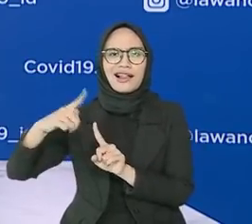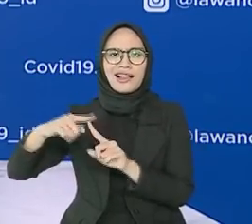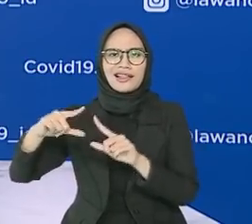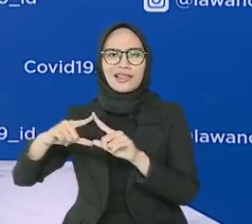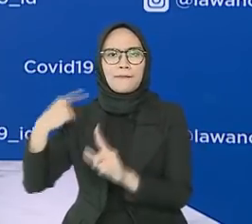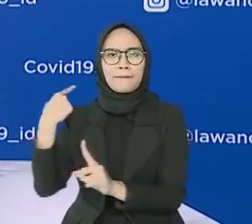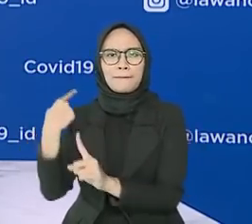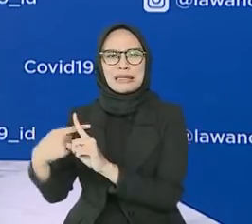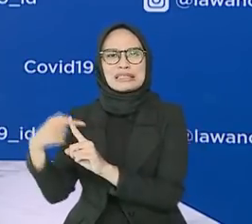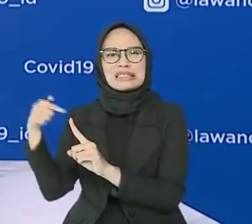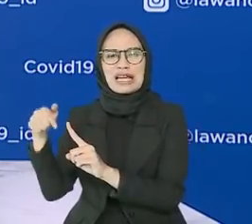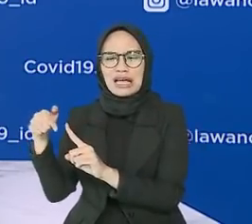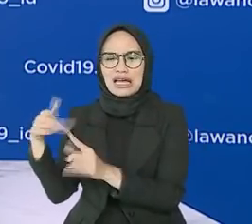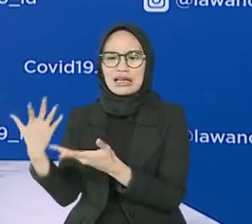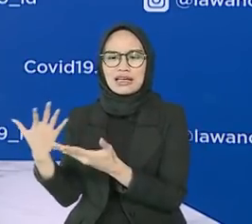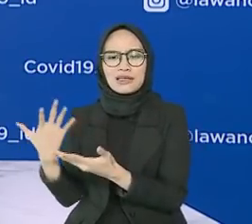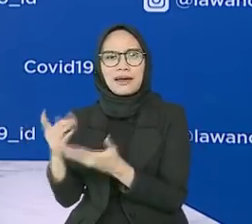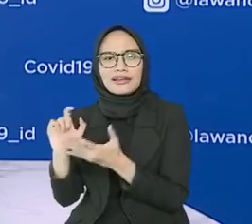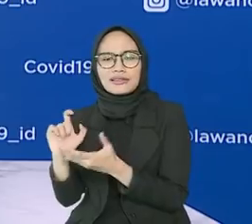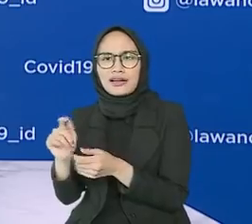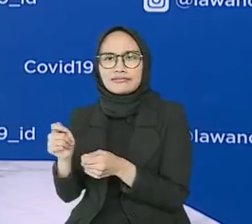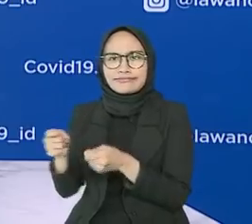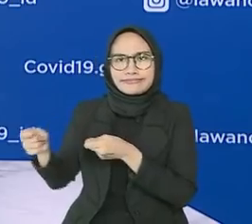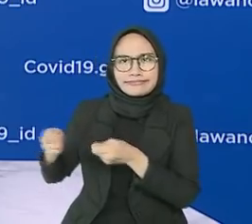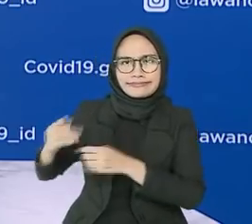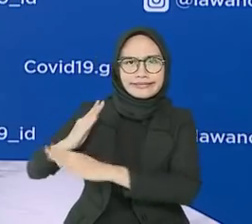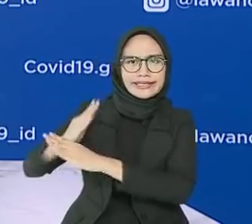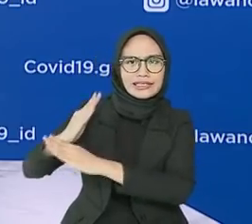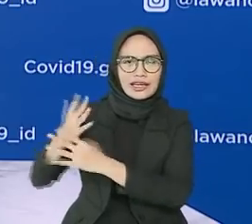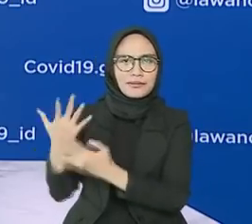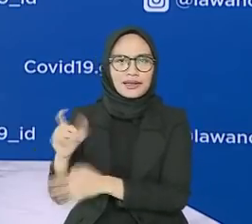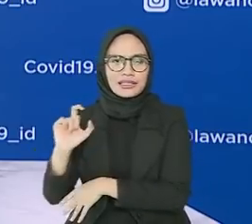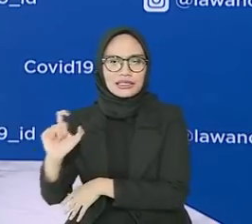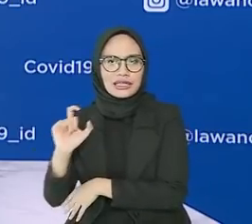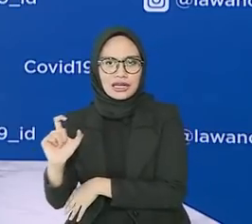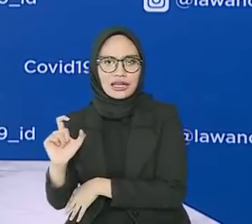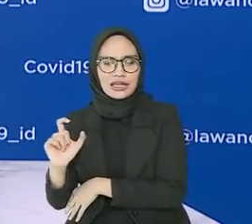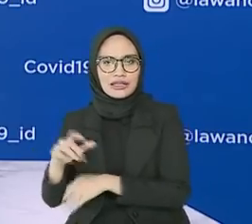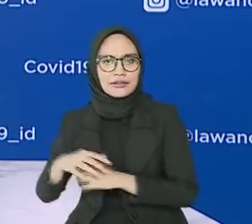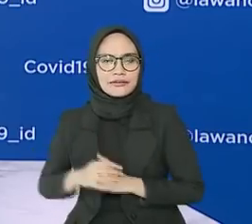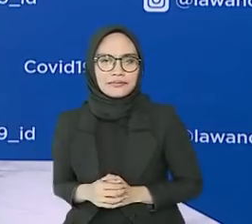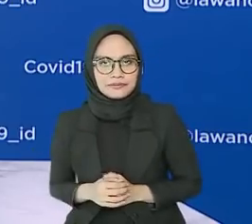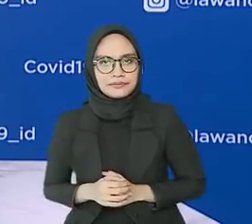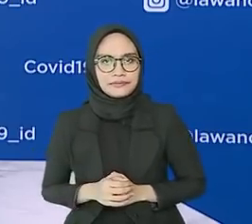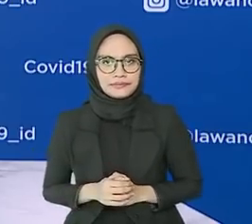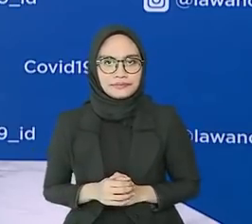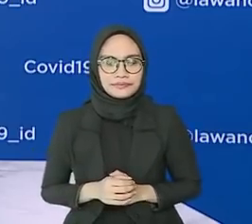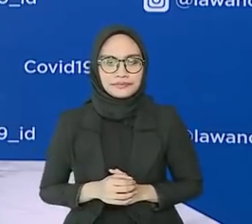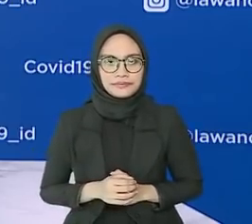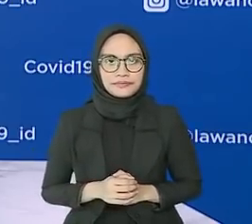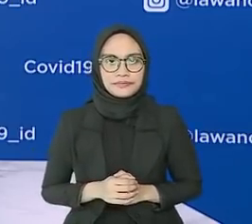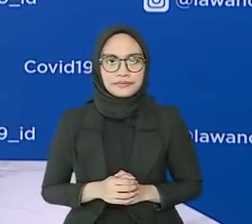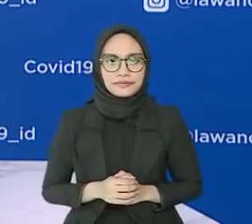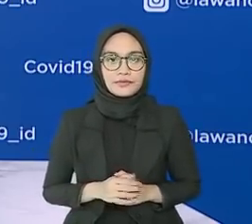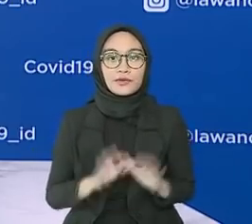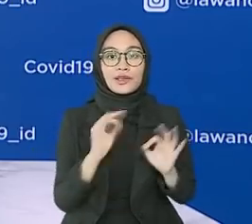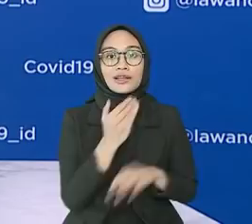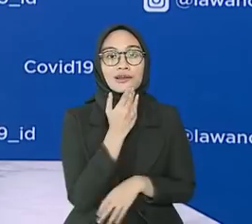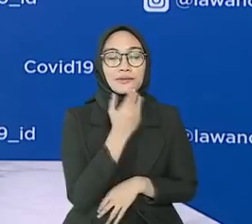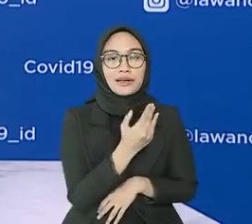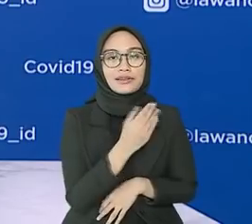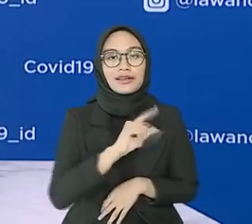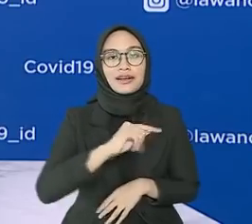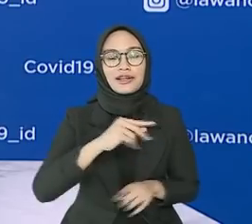Singapura? Apakah ada upaya khusus yang lebih ketat terhadap keluar masuknya orang-orang dari negara tersebut? Terima kasih. Terima kasih